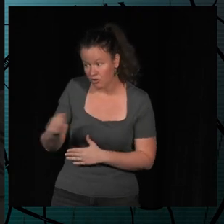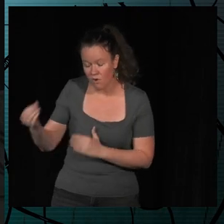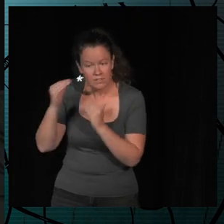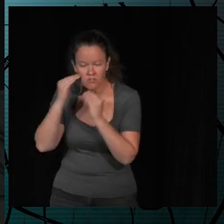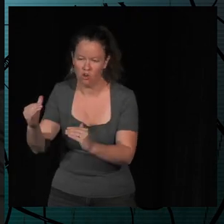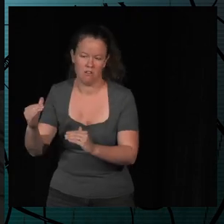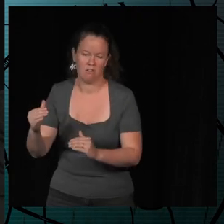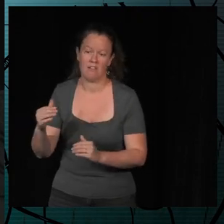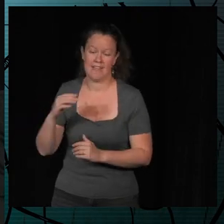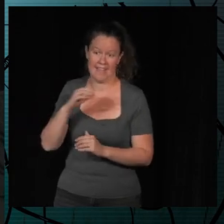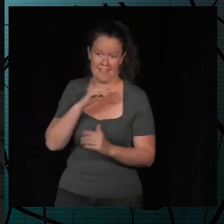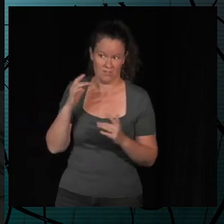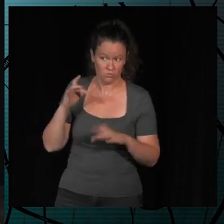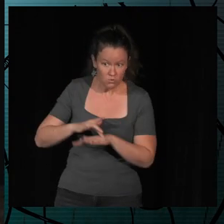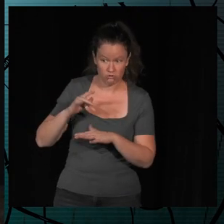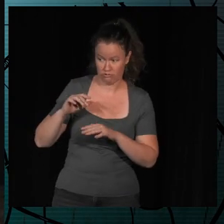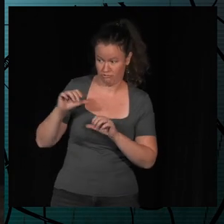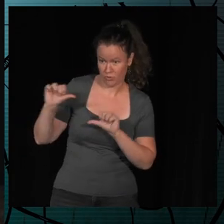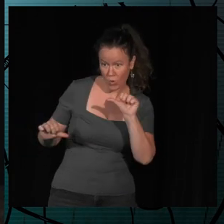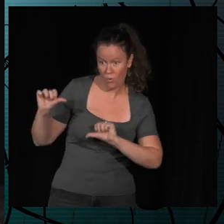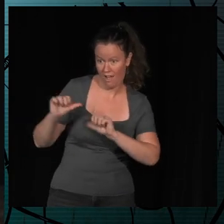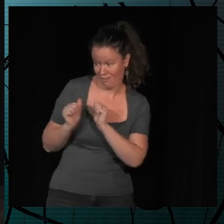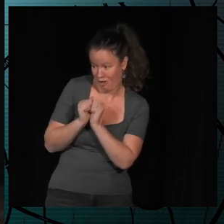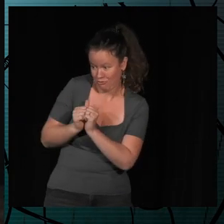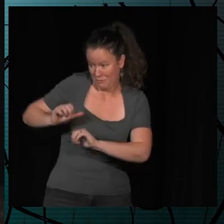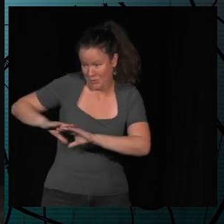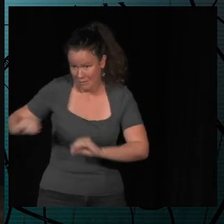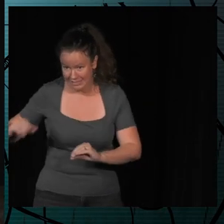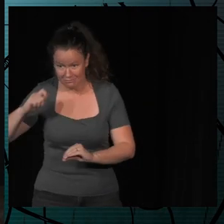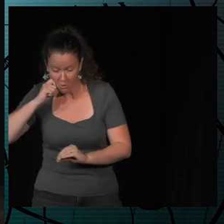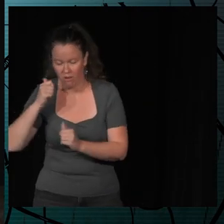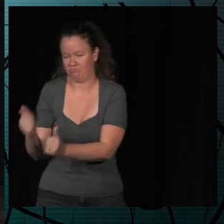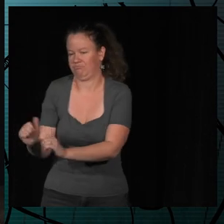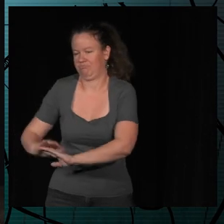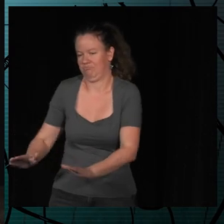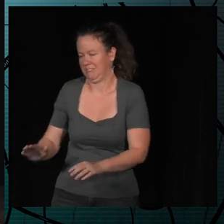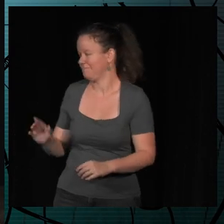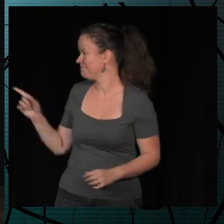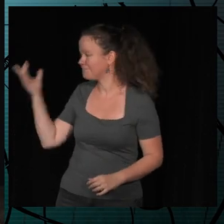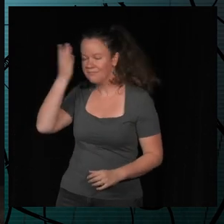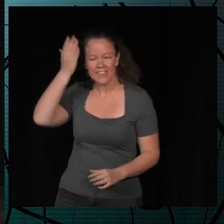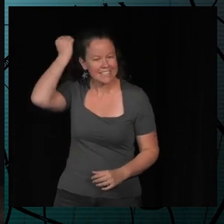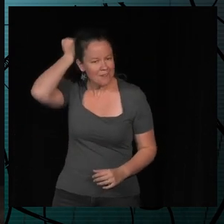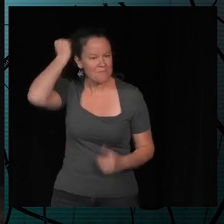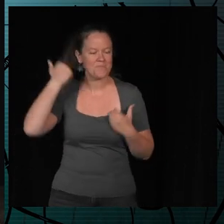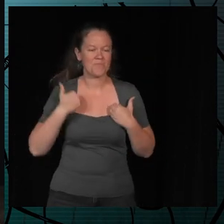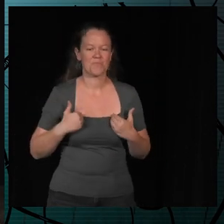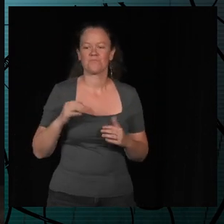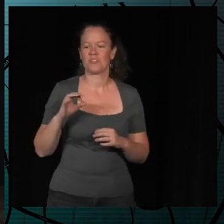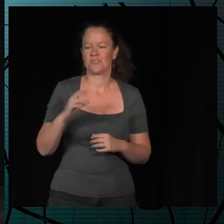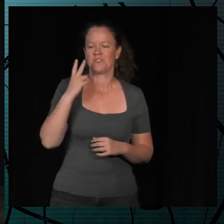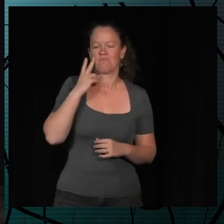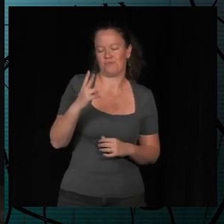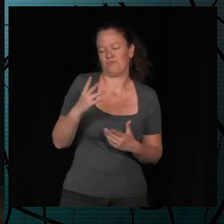enfin moi de mon expérience j'ai vu beaucoup de de de tournois comme ça dans les médiathèques effectivement il y a moins de rash